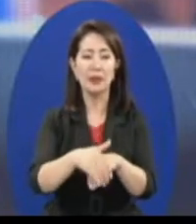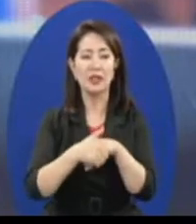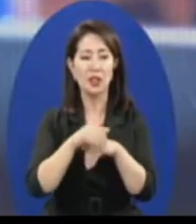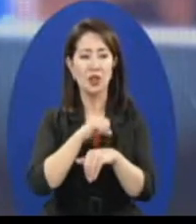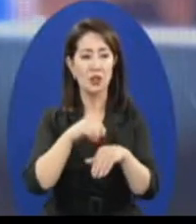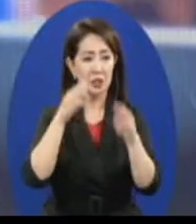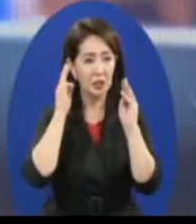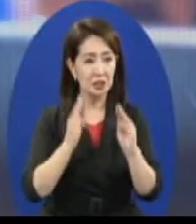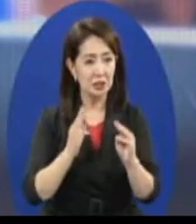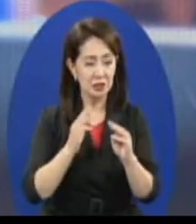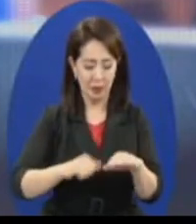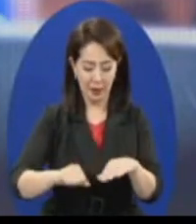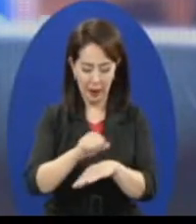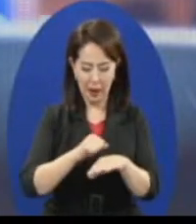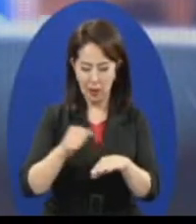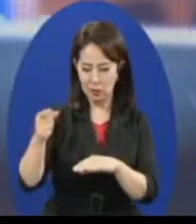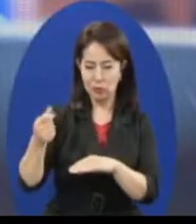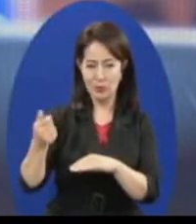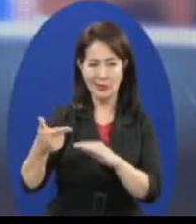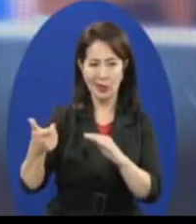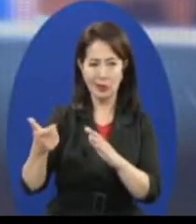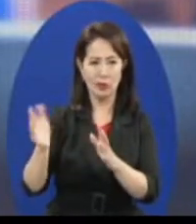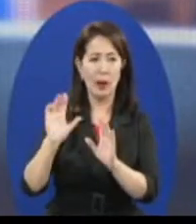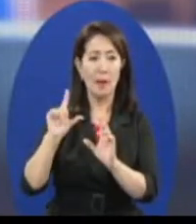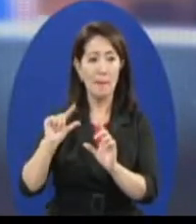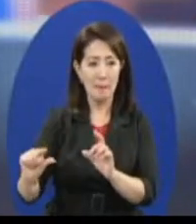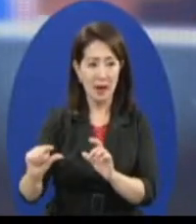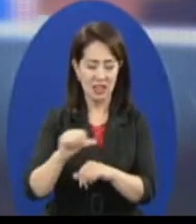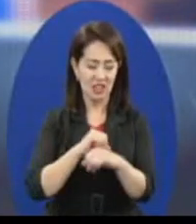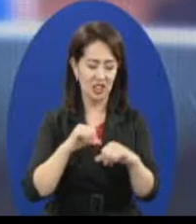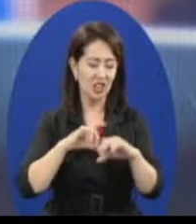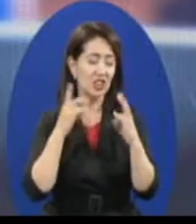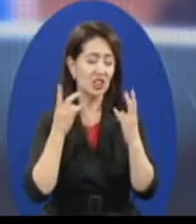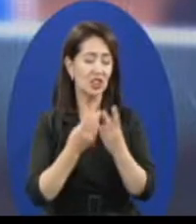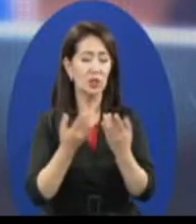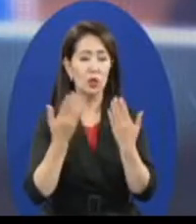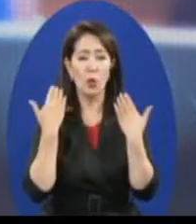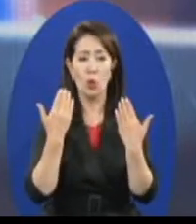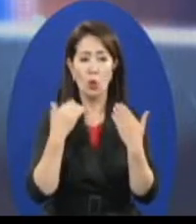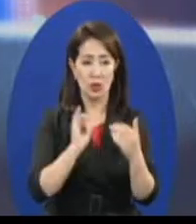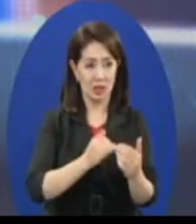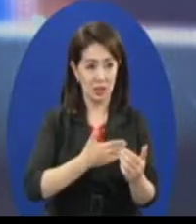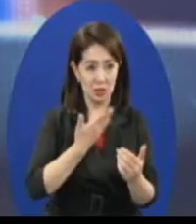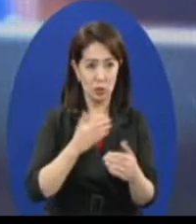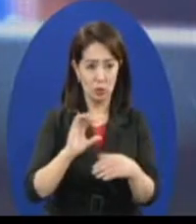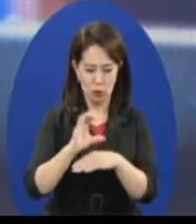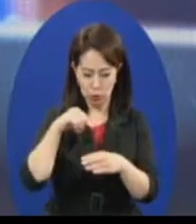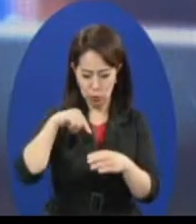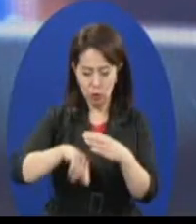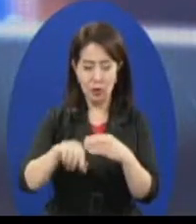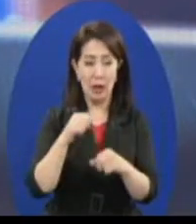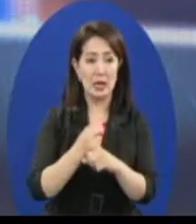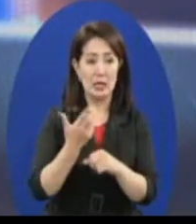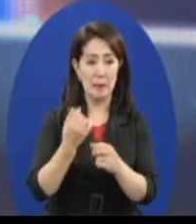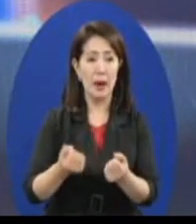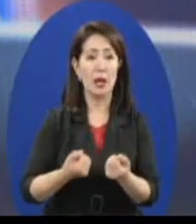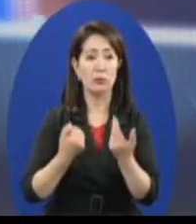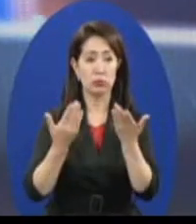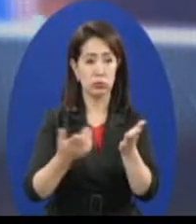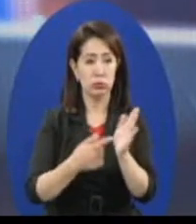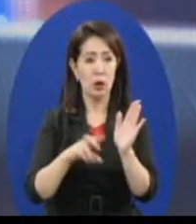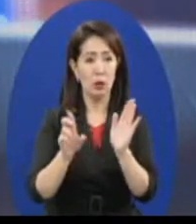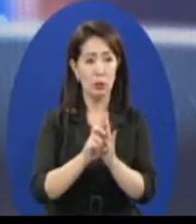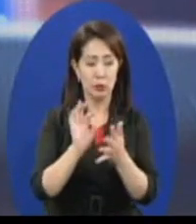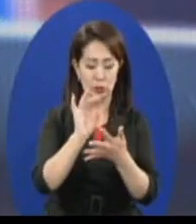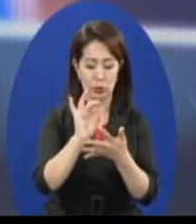өөрөнгө шийдвэрлэх, аймагаас авдаг татаас багасгах, иргэд нийтийн хурл идэвчих, сум өөрөө ажлын байр гарах боломжтой зэрэг олон